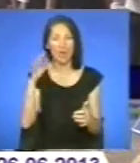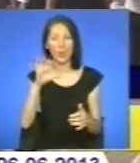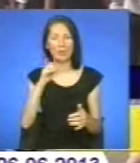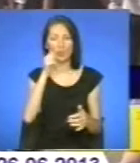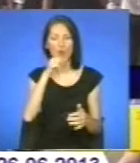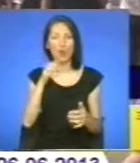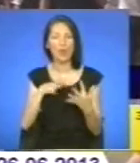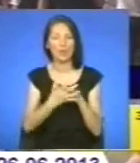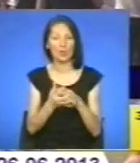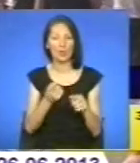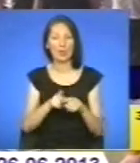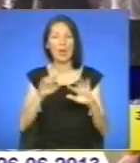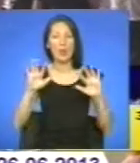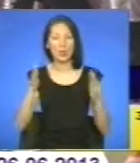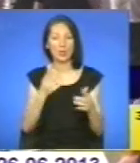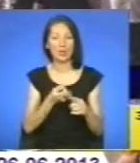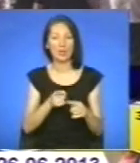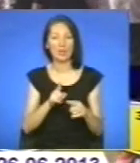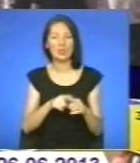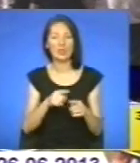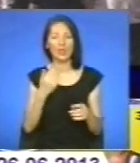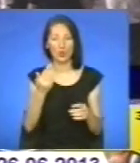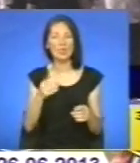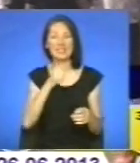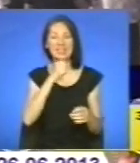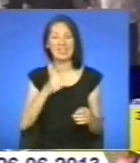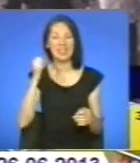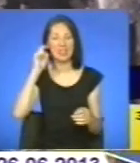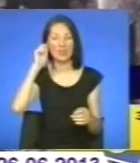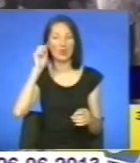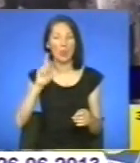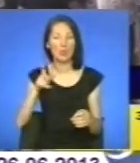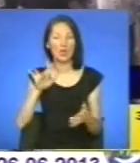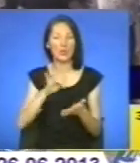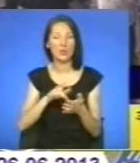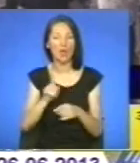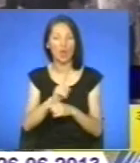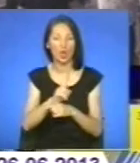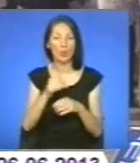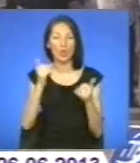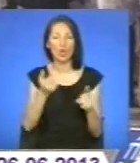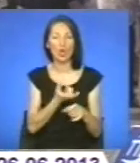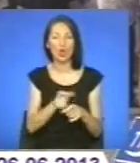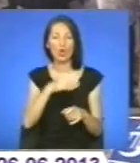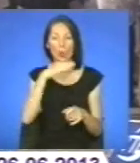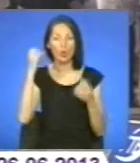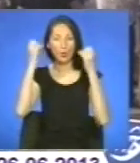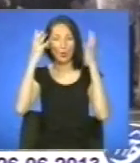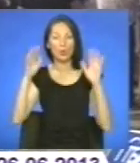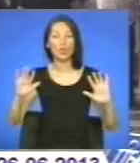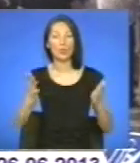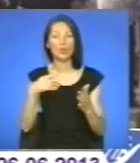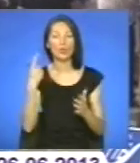це подія. Село старше за віком, як Тернопіль. А сьогодні дуже багато культурних подій відбувається в